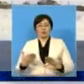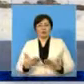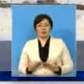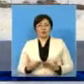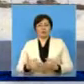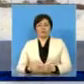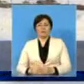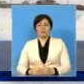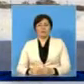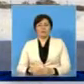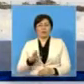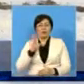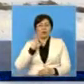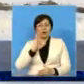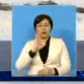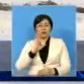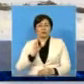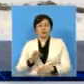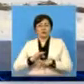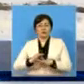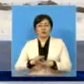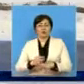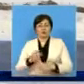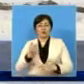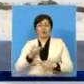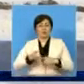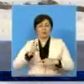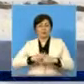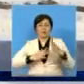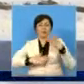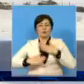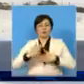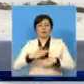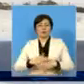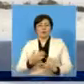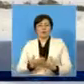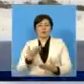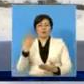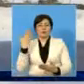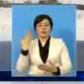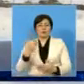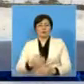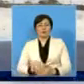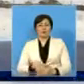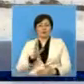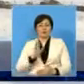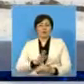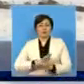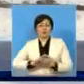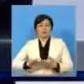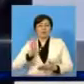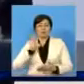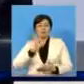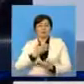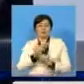халық осы ауыз су келгеніне өте қуанышты. Себебі осы уақытқа дейін ондай таза ауыз су келген